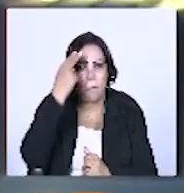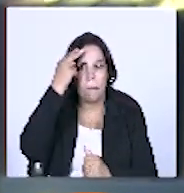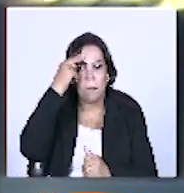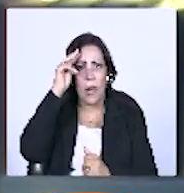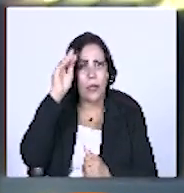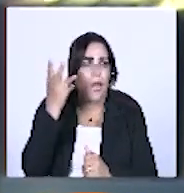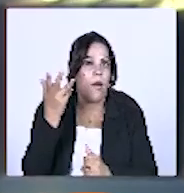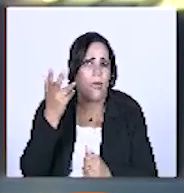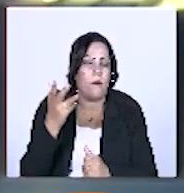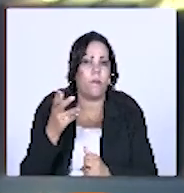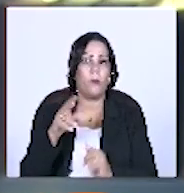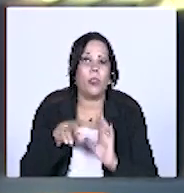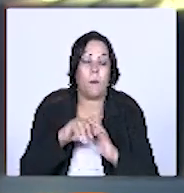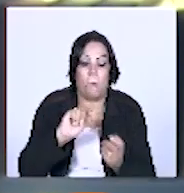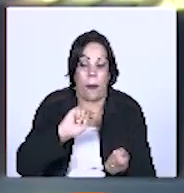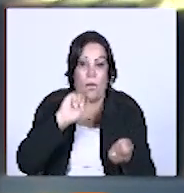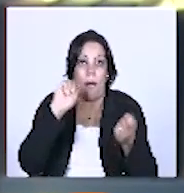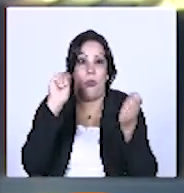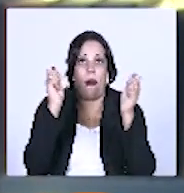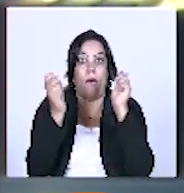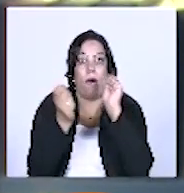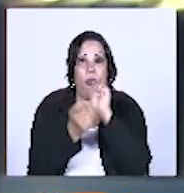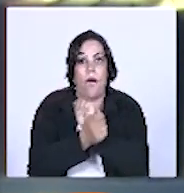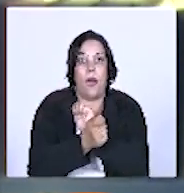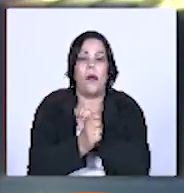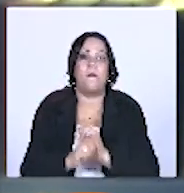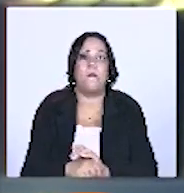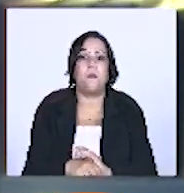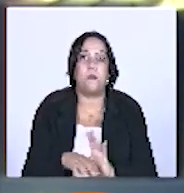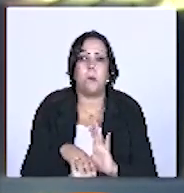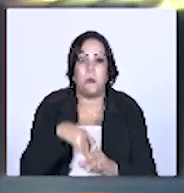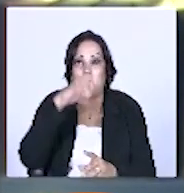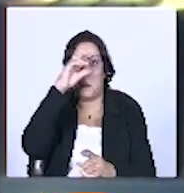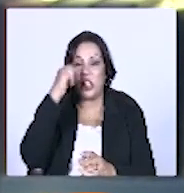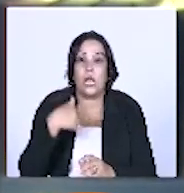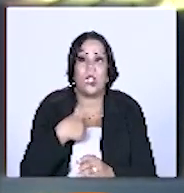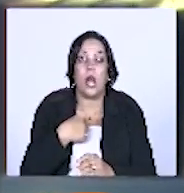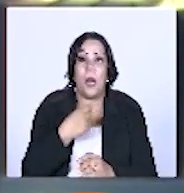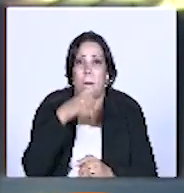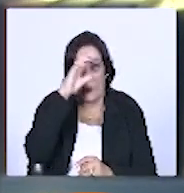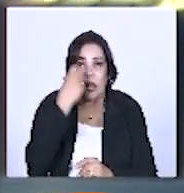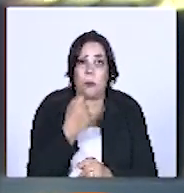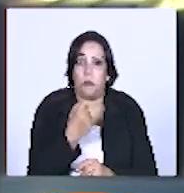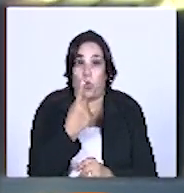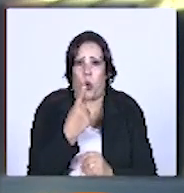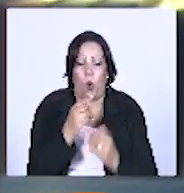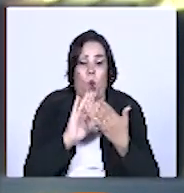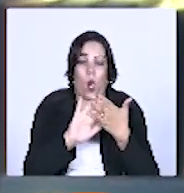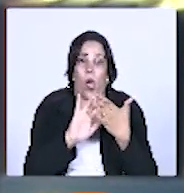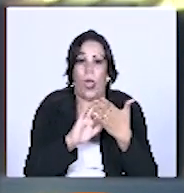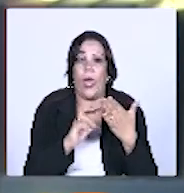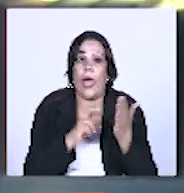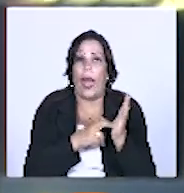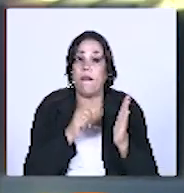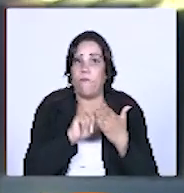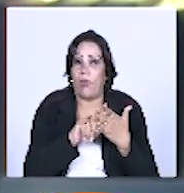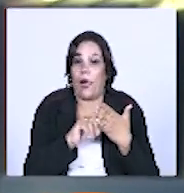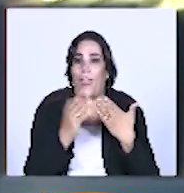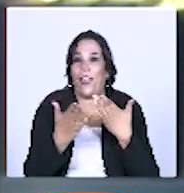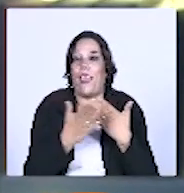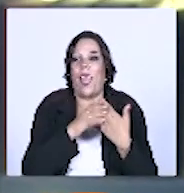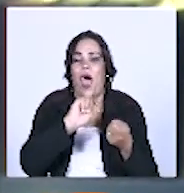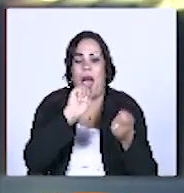يعني اقلب العمله اللي انت بتخاف منها يعني